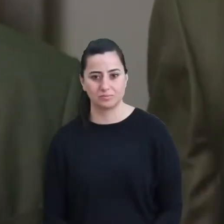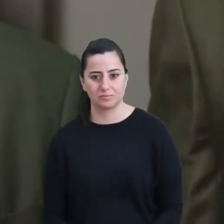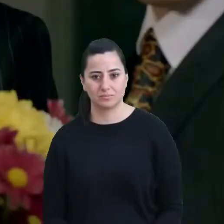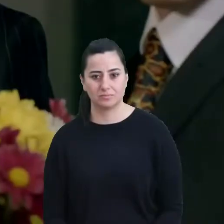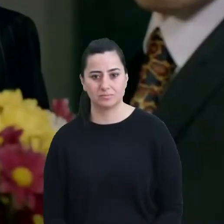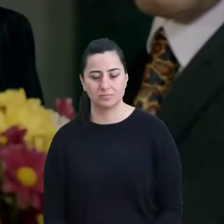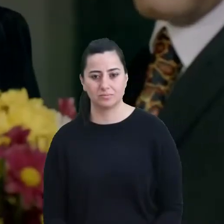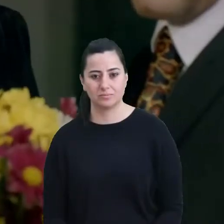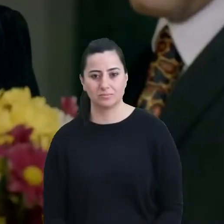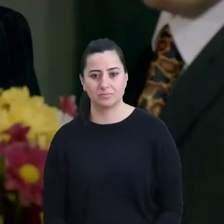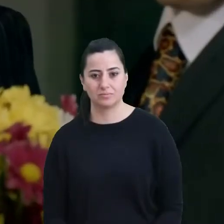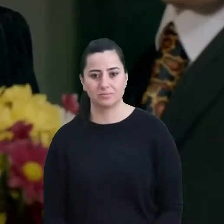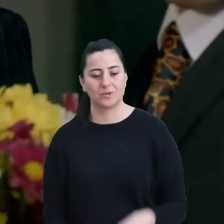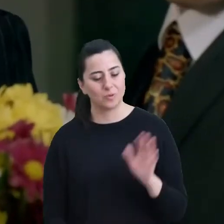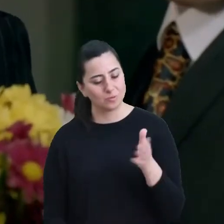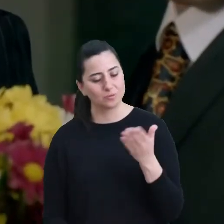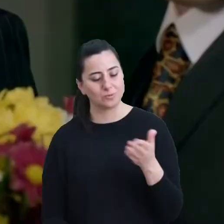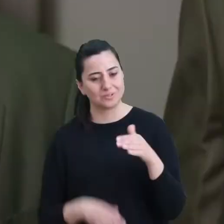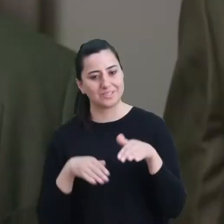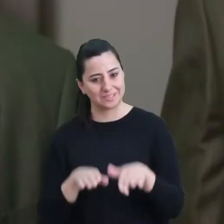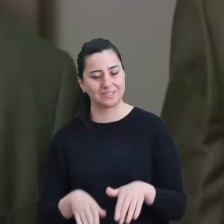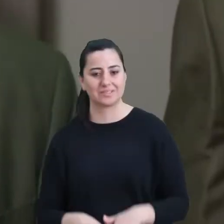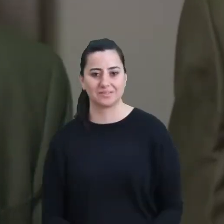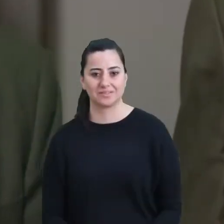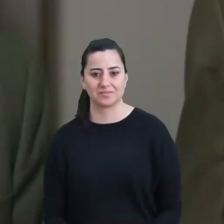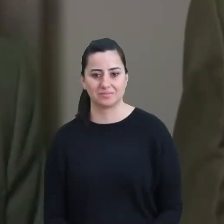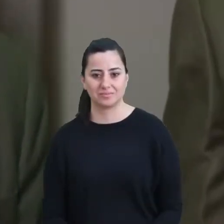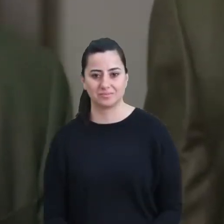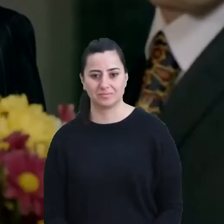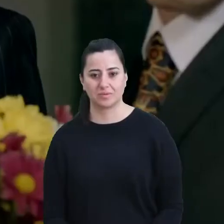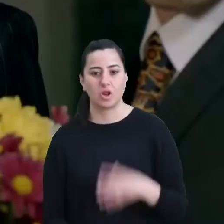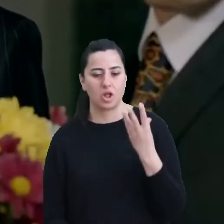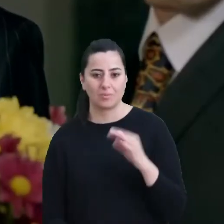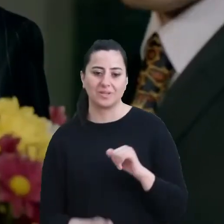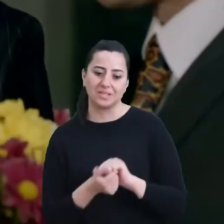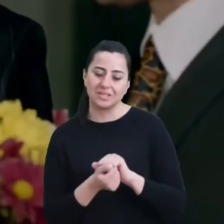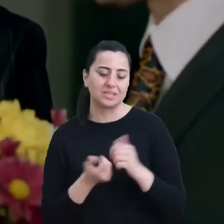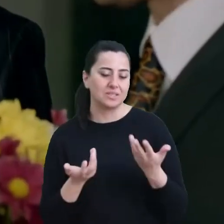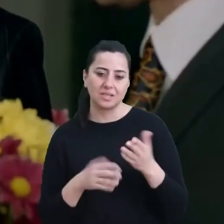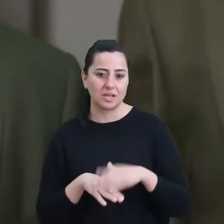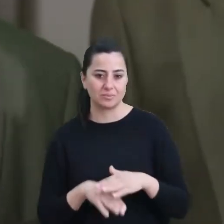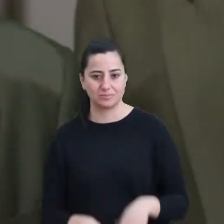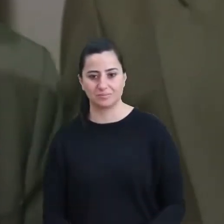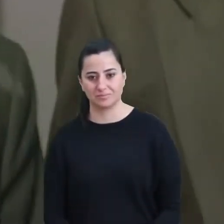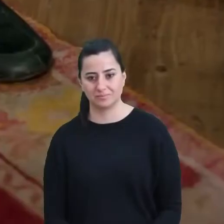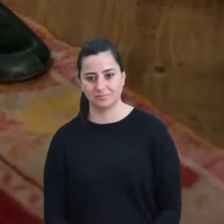Halil ters ters baktı. Olsun olsun. Sen giy gene de. Olmadı, yıkatacağız gari. Ne yapacaksın?